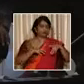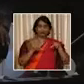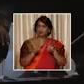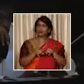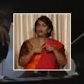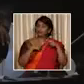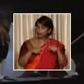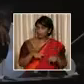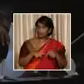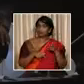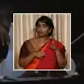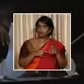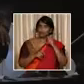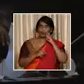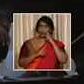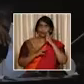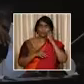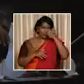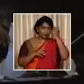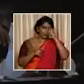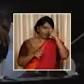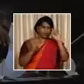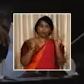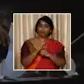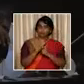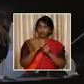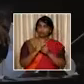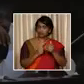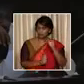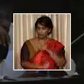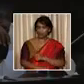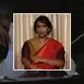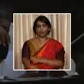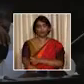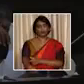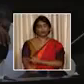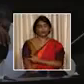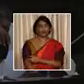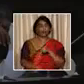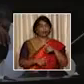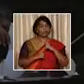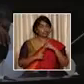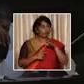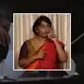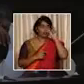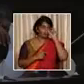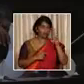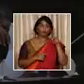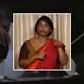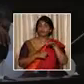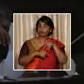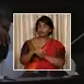தொடர்ந்தும் உள்வாங்கப்பட்டிருக்கிறார்கள். அதனால் தான் இன்று அவர்கள் வாழுகின்ற பிரதேசம் எல்லாம் அவர்கள் வாழுகின்ற இடங்களை எல்லாம் பறிக்கின்ற